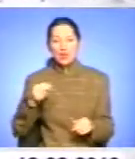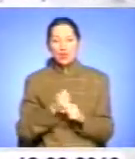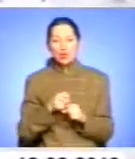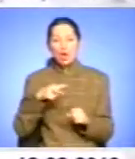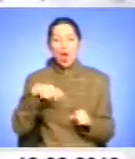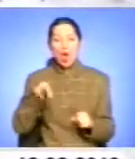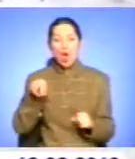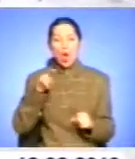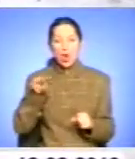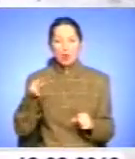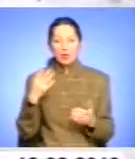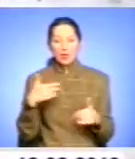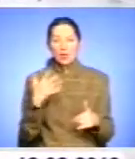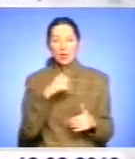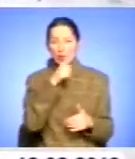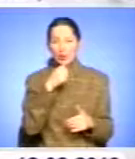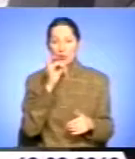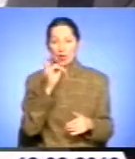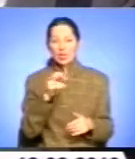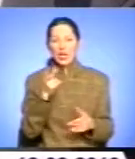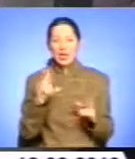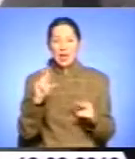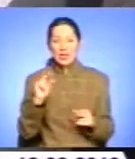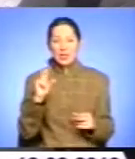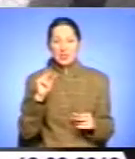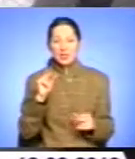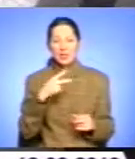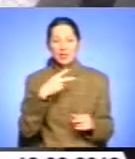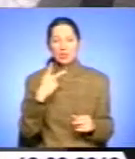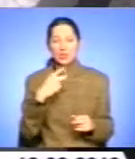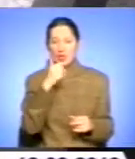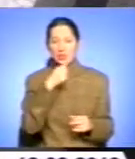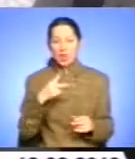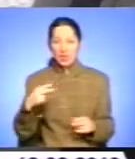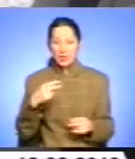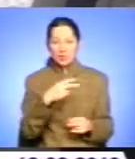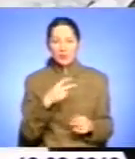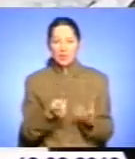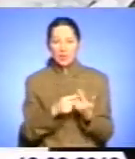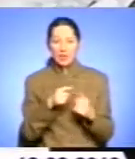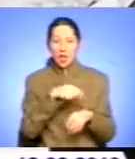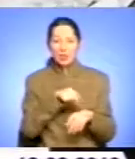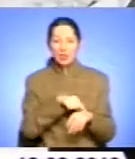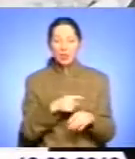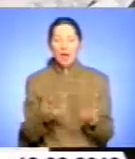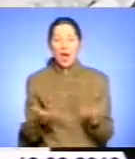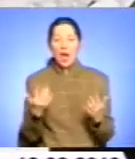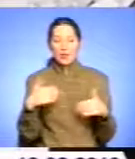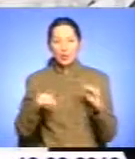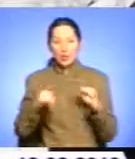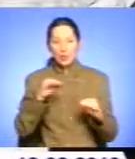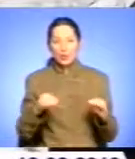цифри 2013 вирізав за кілька годин, а от монтували цілу ніч. Це відрізняється